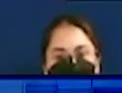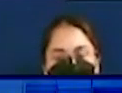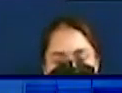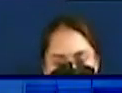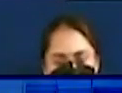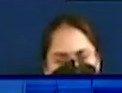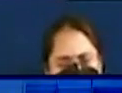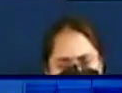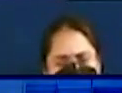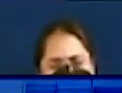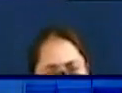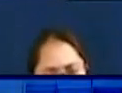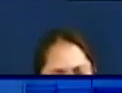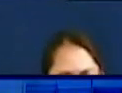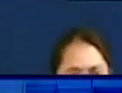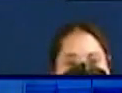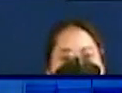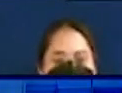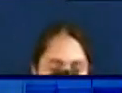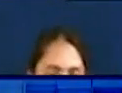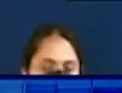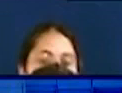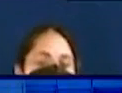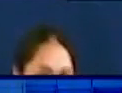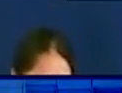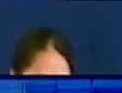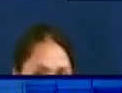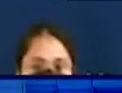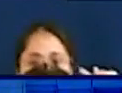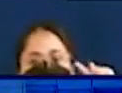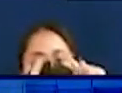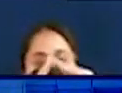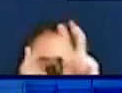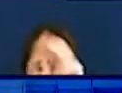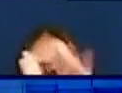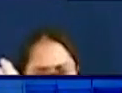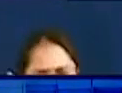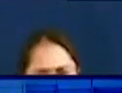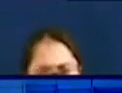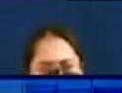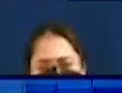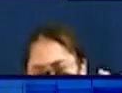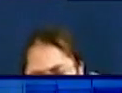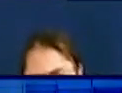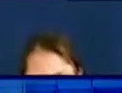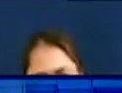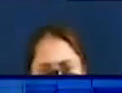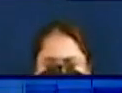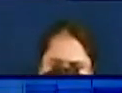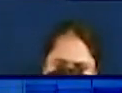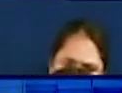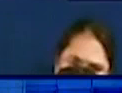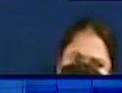อนนี้ทางผู้อำนวยการศูนย์ฉีดวัคซีนกลางบางซื่อเนี่ยแจ้งความดำเนินคดีแล้วนะครับอธิบดีกรมการแพทย์ยังบอกด้วยนะครับว่า